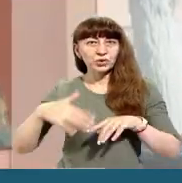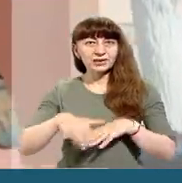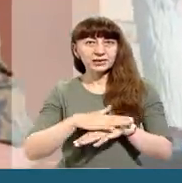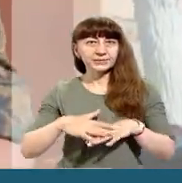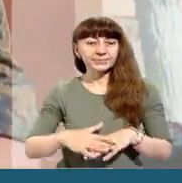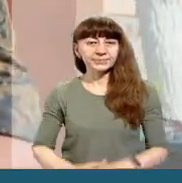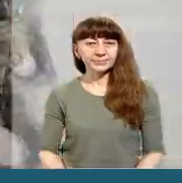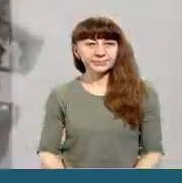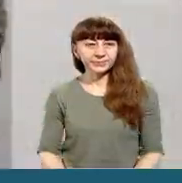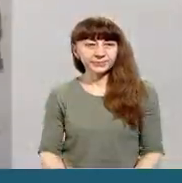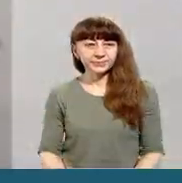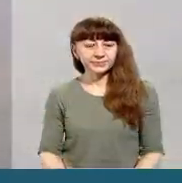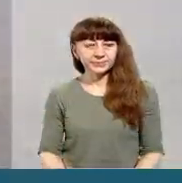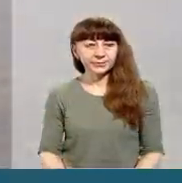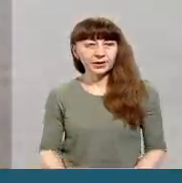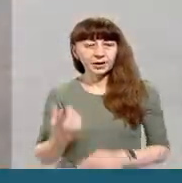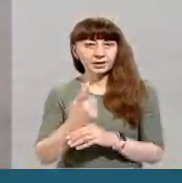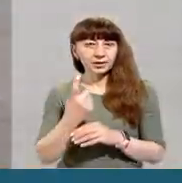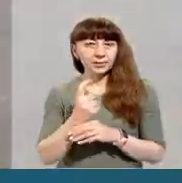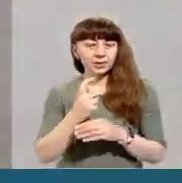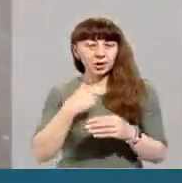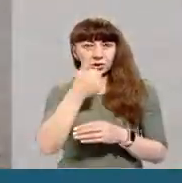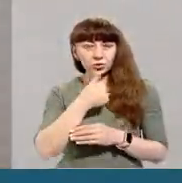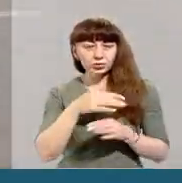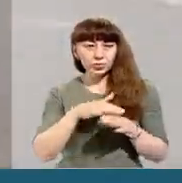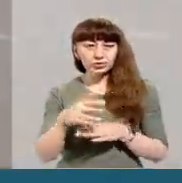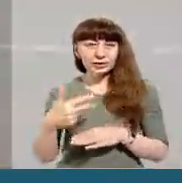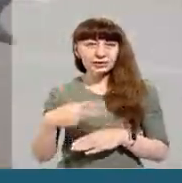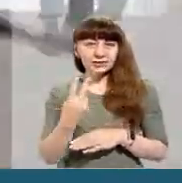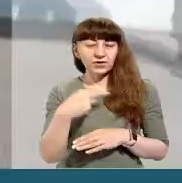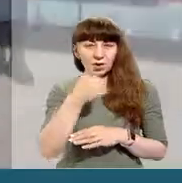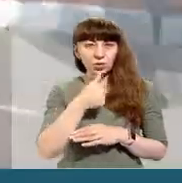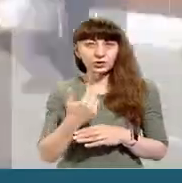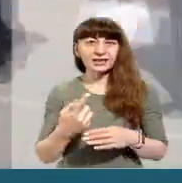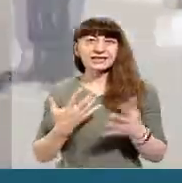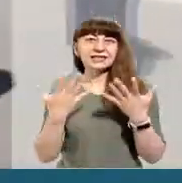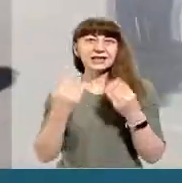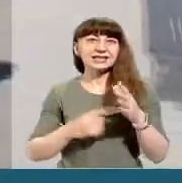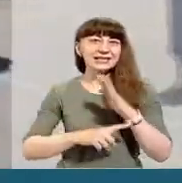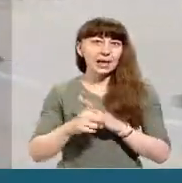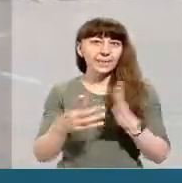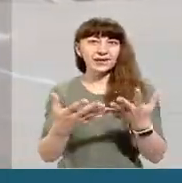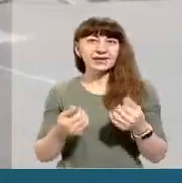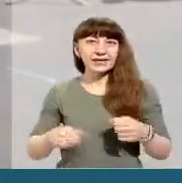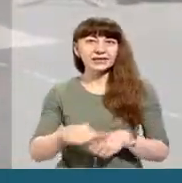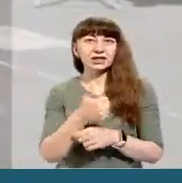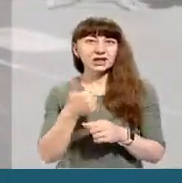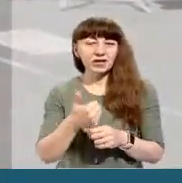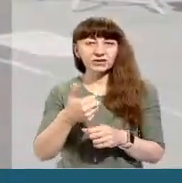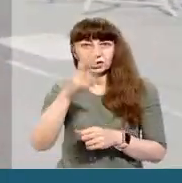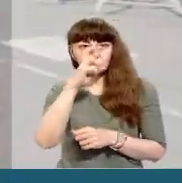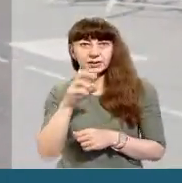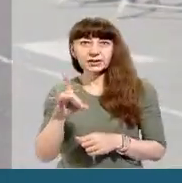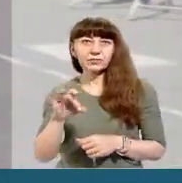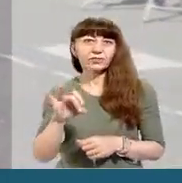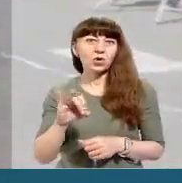бірі боламыз. Айта кетейік, биыл мемлекеттік рәміздердің қабылданғанына 32 жыл толып отыр. Конституциялық заңға сәйкес жыл сайын